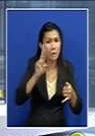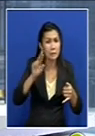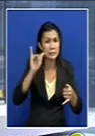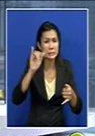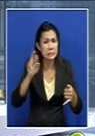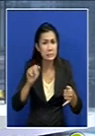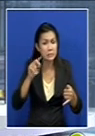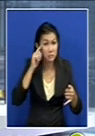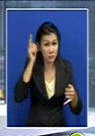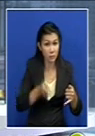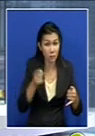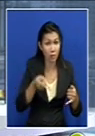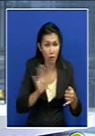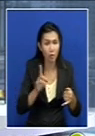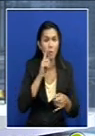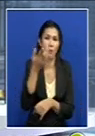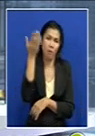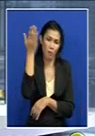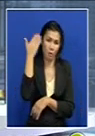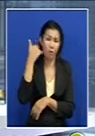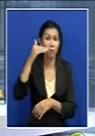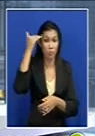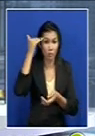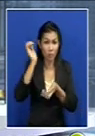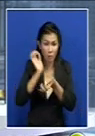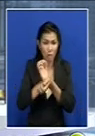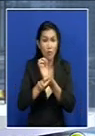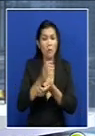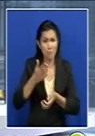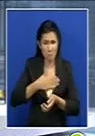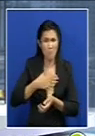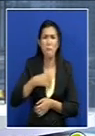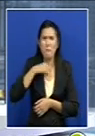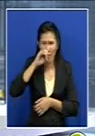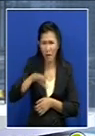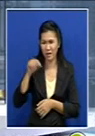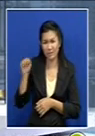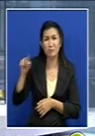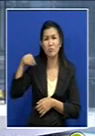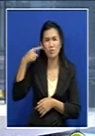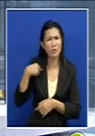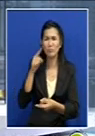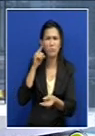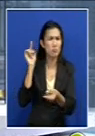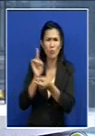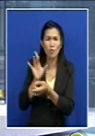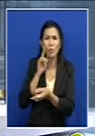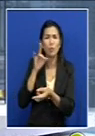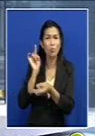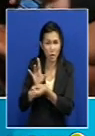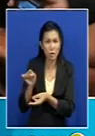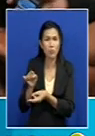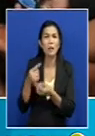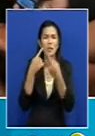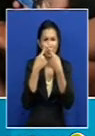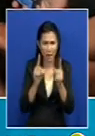ประเด็นตรงนี้เนี่ยแหละครับเพราะว่าก่อนหน้านี้ทางพันตำรวจโทบัญญินให้ข้อมูลชัดเจนว่าไม่รู้จักกับทางโบรกเกอร์สาวมาก่อนเลยด้วยซ้